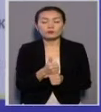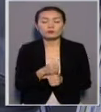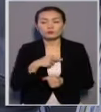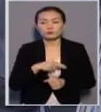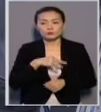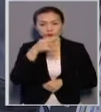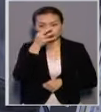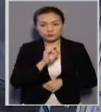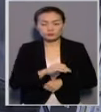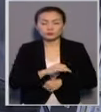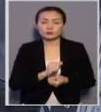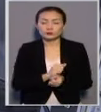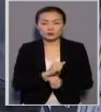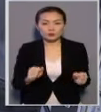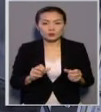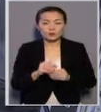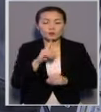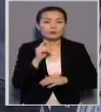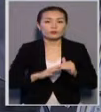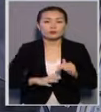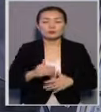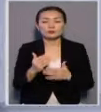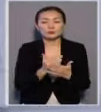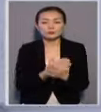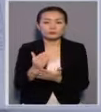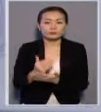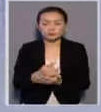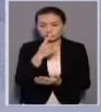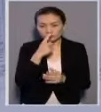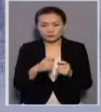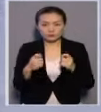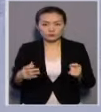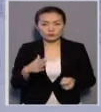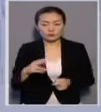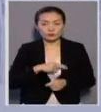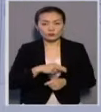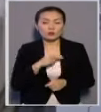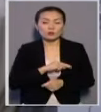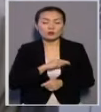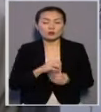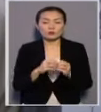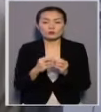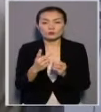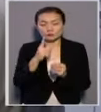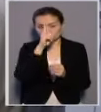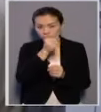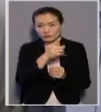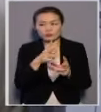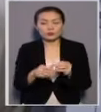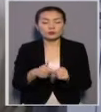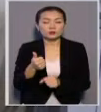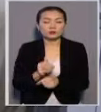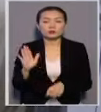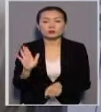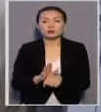жұмыс тәжірибесі болмауы қажет. Жас мамандарға арналған бағдарлама былтыр іске қосылған. Жұмыс істеу мерзімі 12 ай. Ал биыл